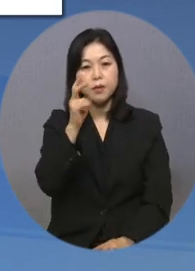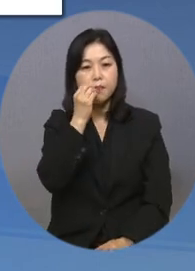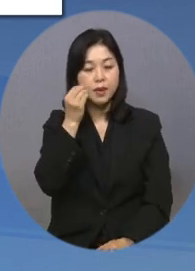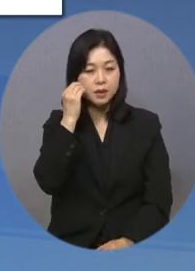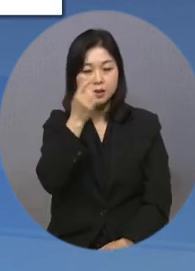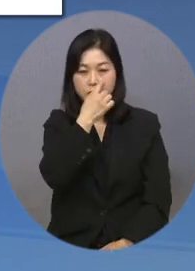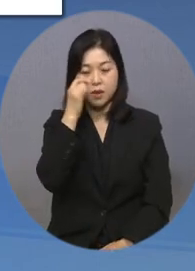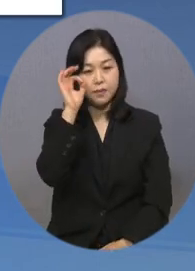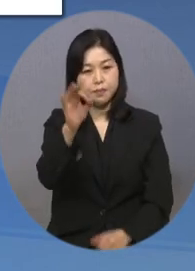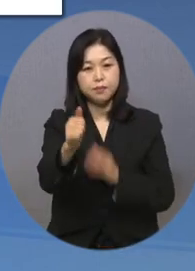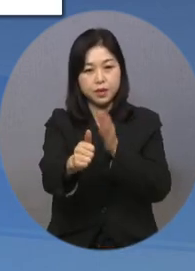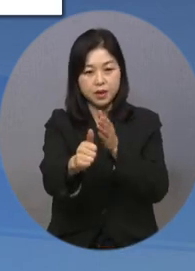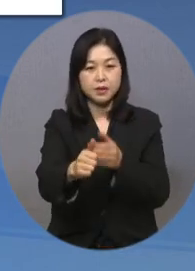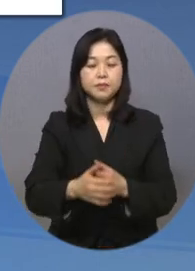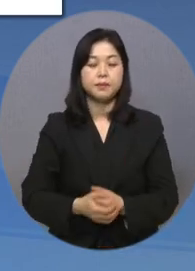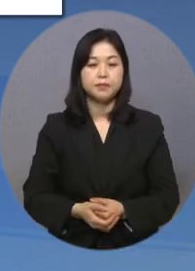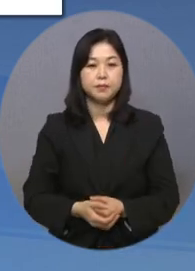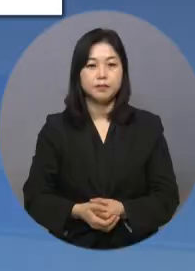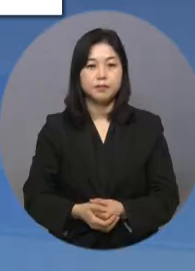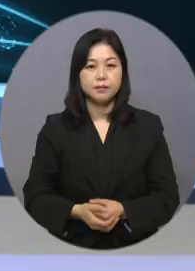홈페이지에서 확인할 수 있습니다.